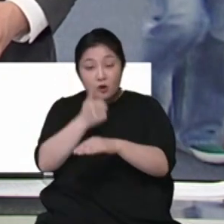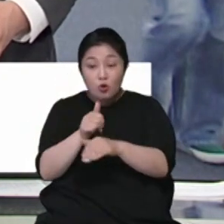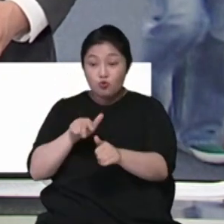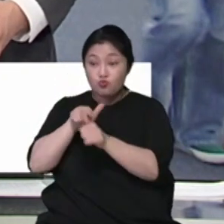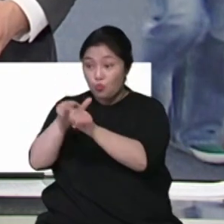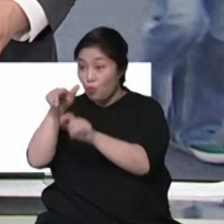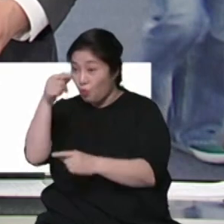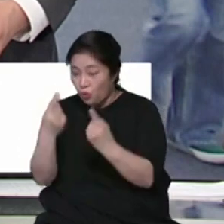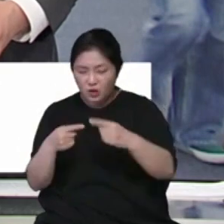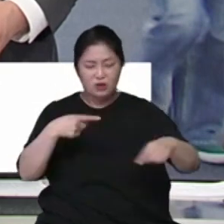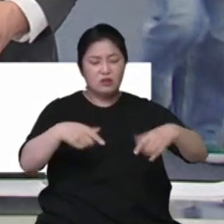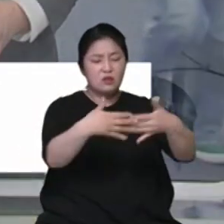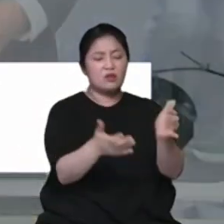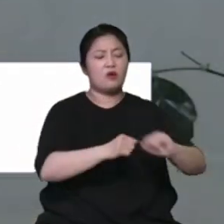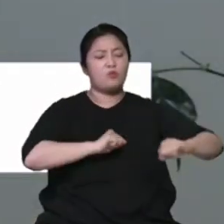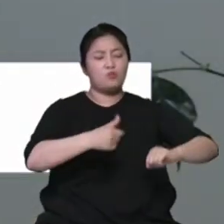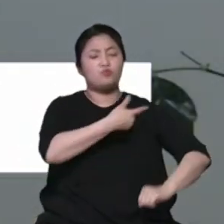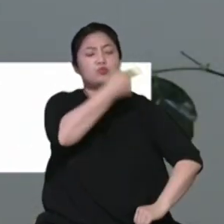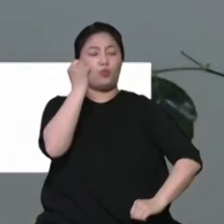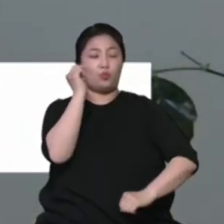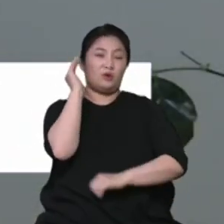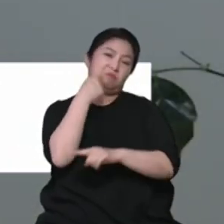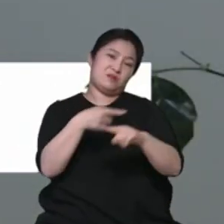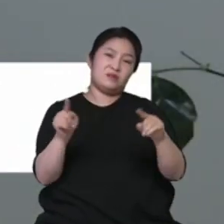당 활동이 부족했다는 평가가 나왔습니다.